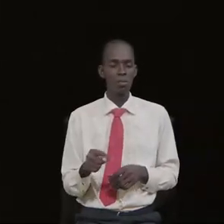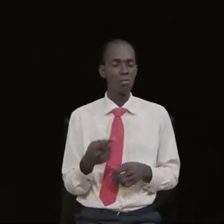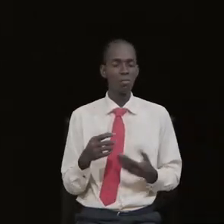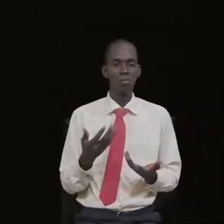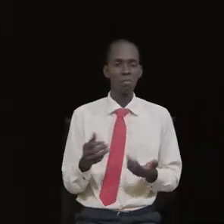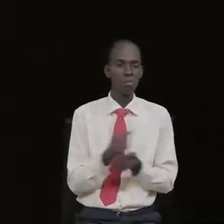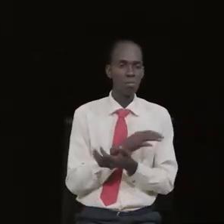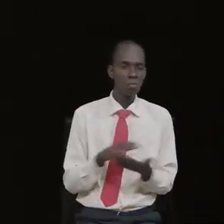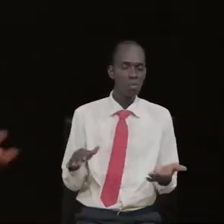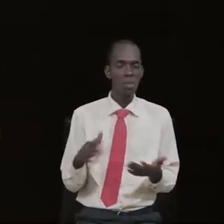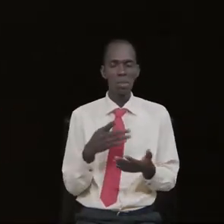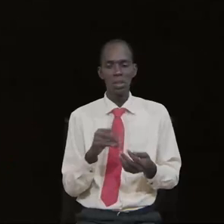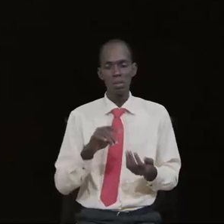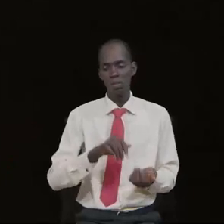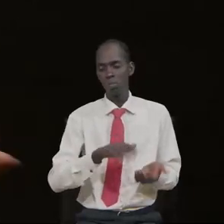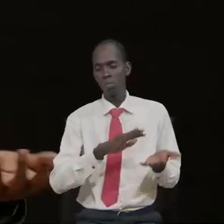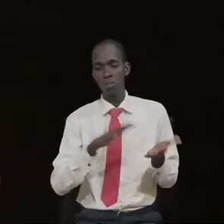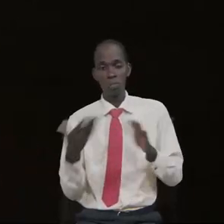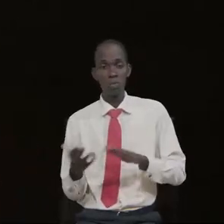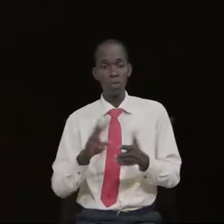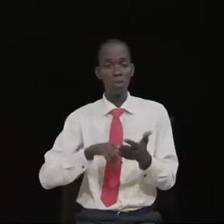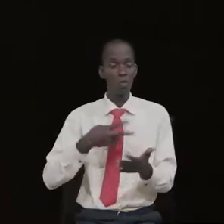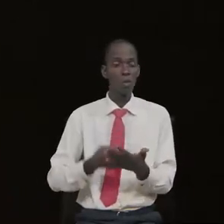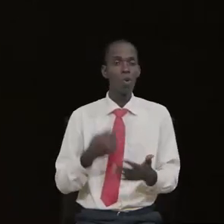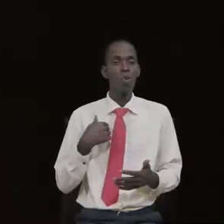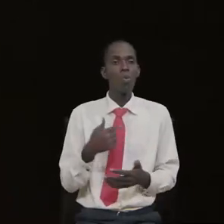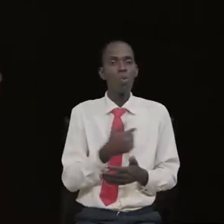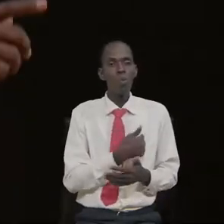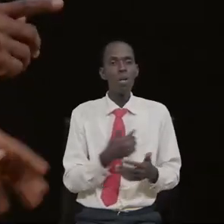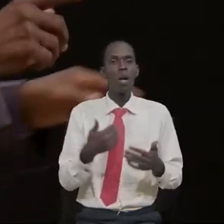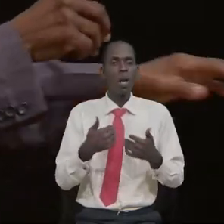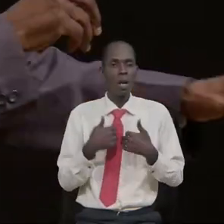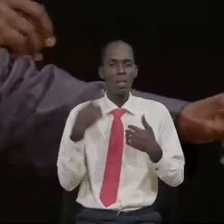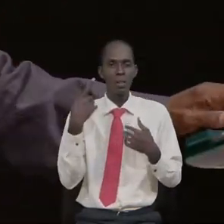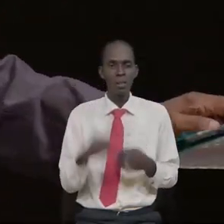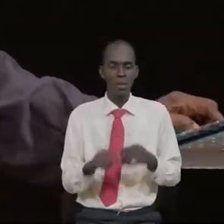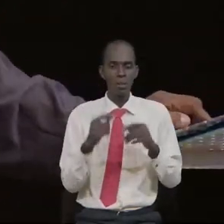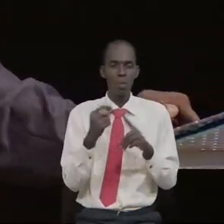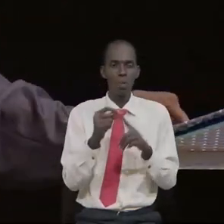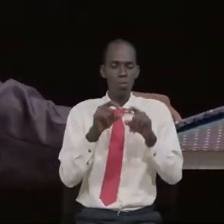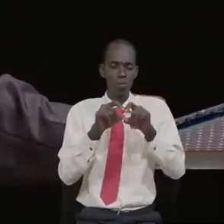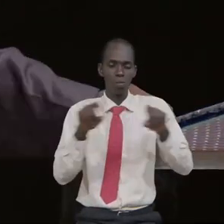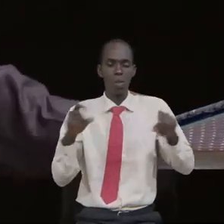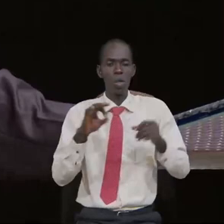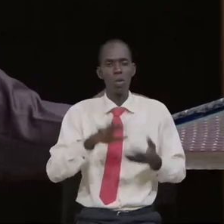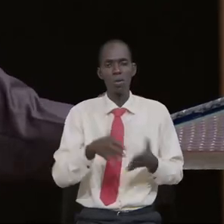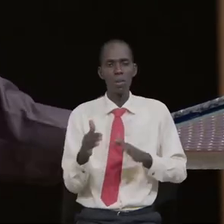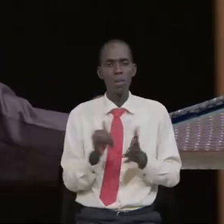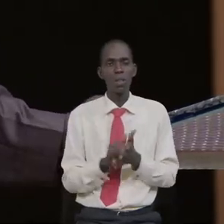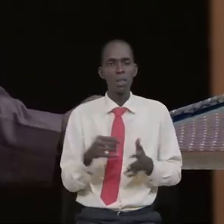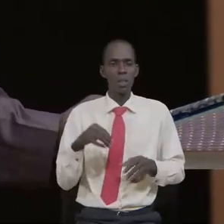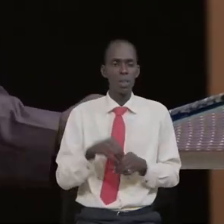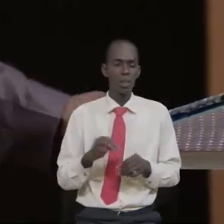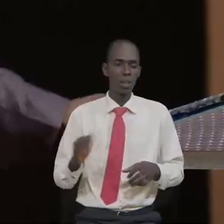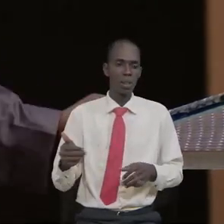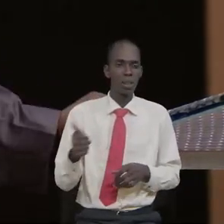les naufrages. Et nous avons déjà en nous un arrêt de mort. Et nous regardions comme